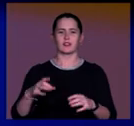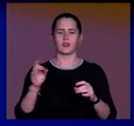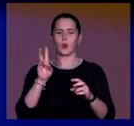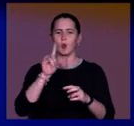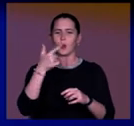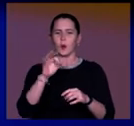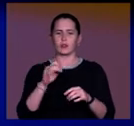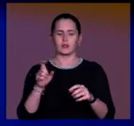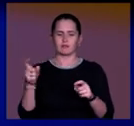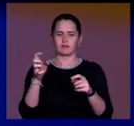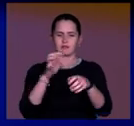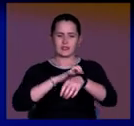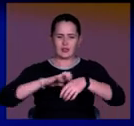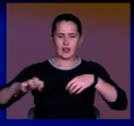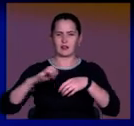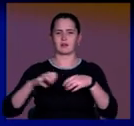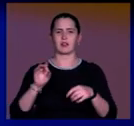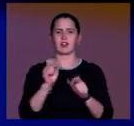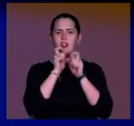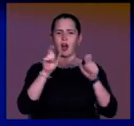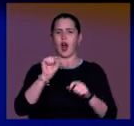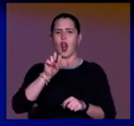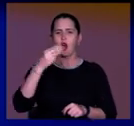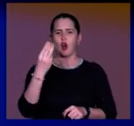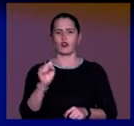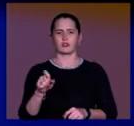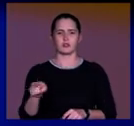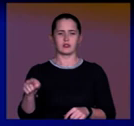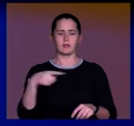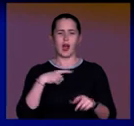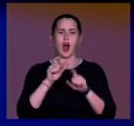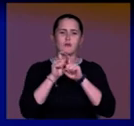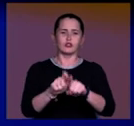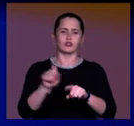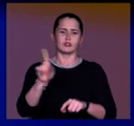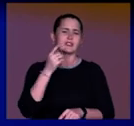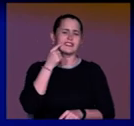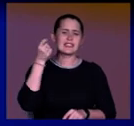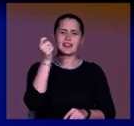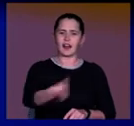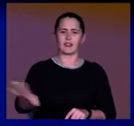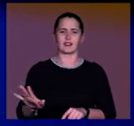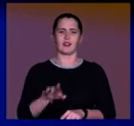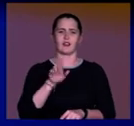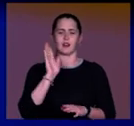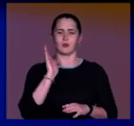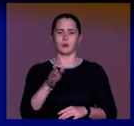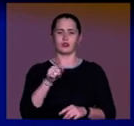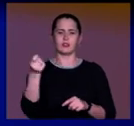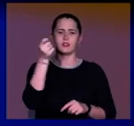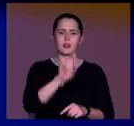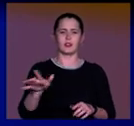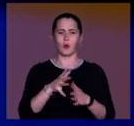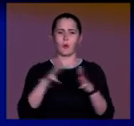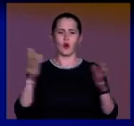исцарапанные ноги и крикнула алёшка обещай мне что никогда никогда больше